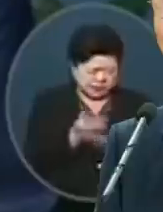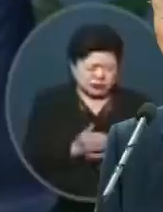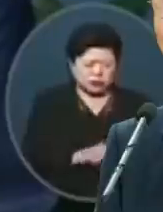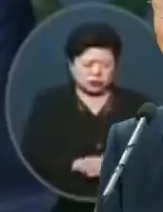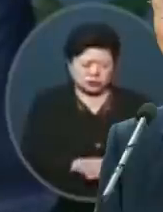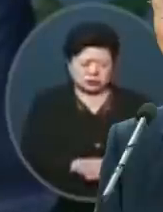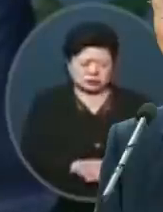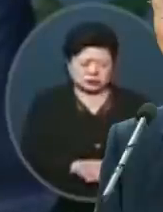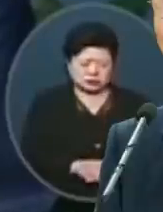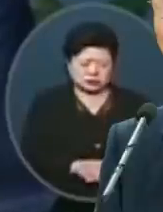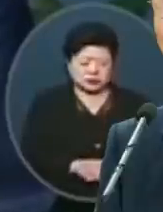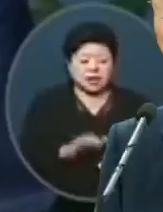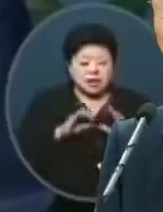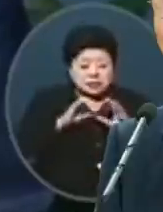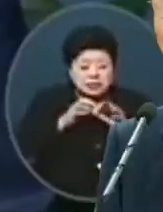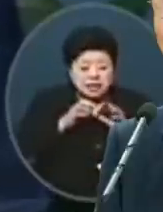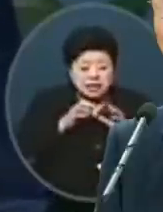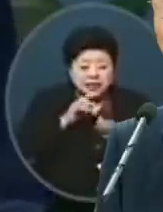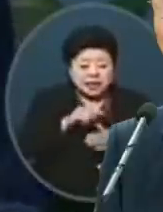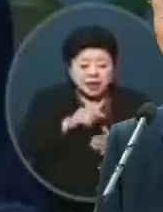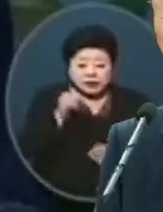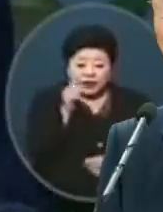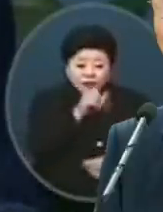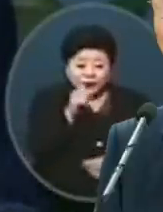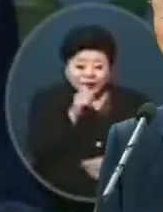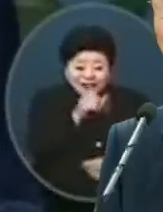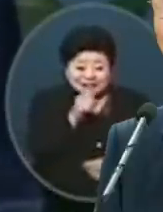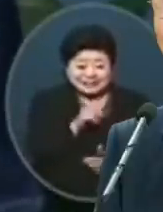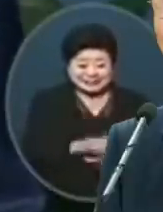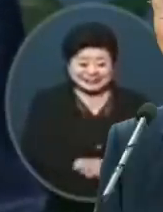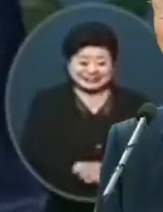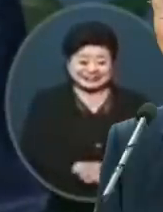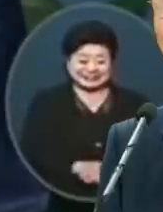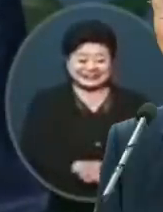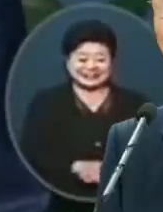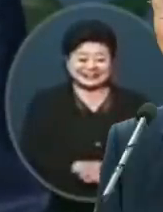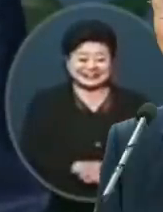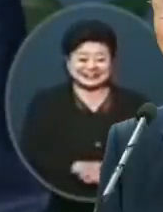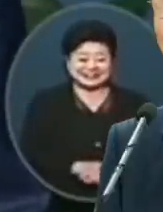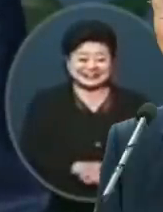이번 우리 세계대회 때 내 통역하던